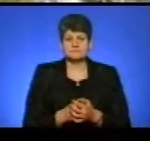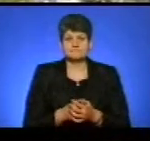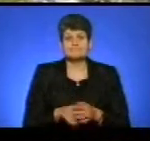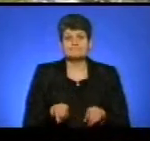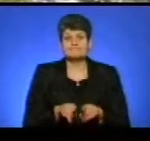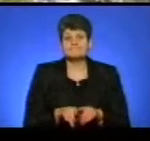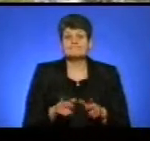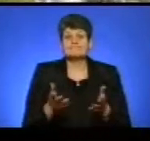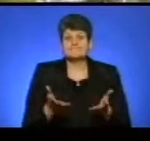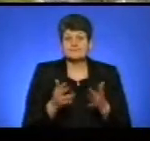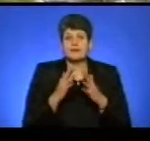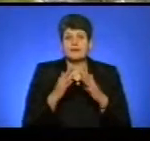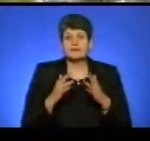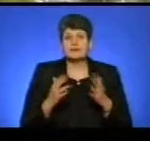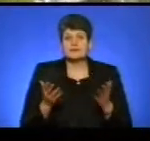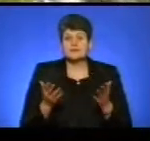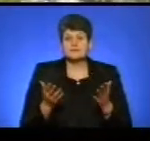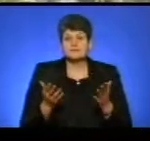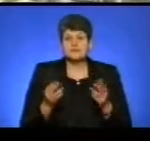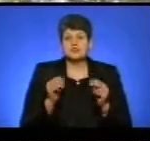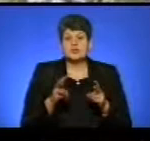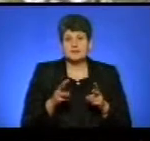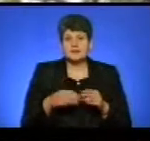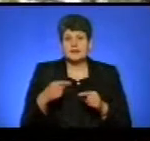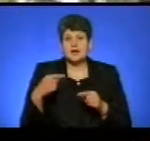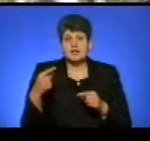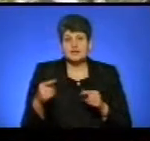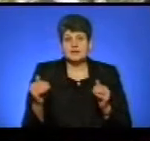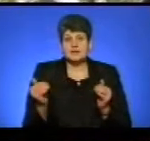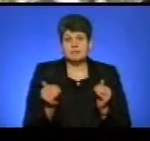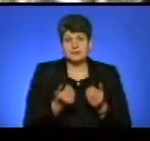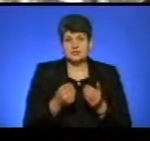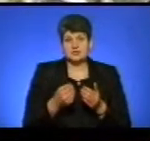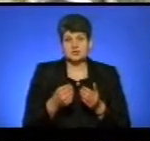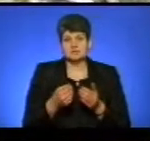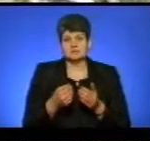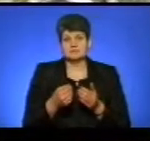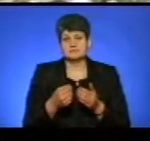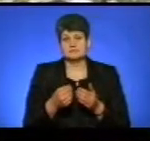що ялинки, чим далі, тим менше виписують. Так що